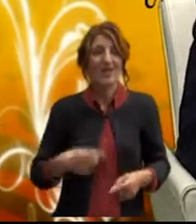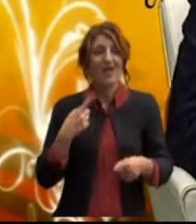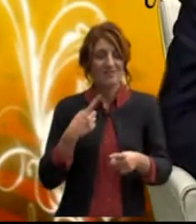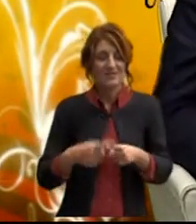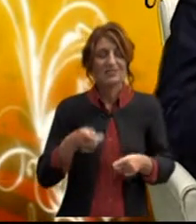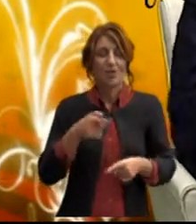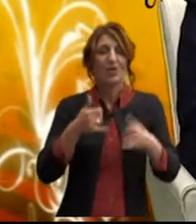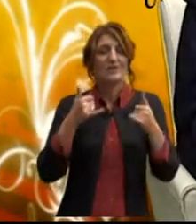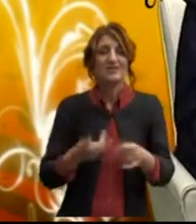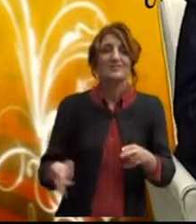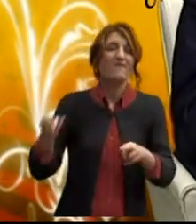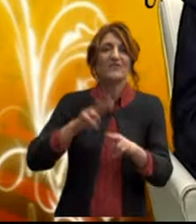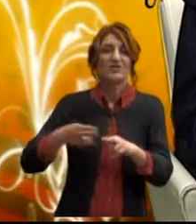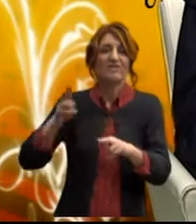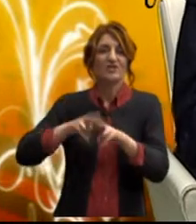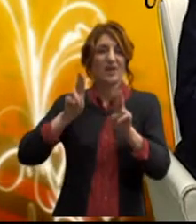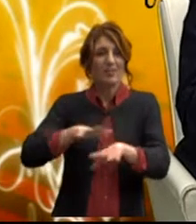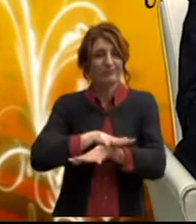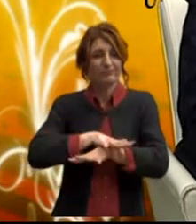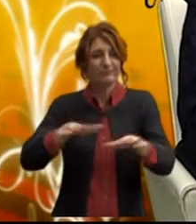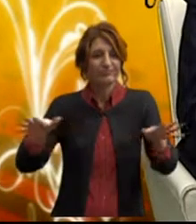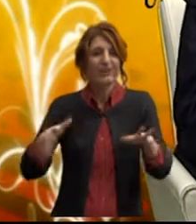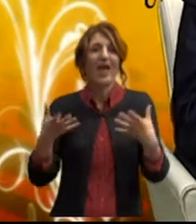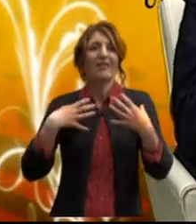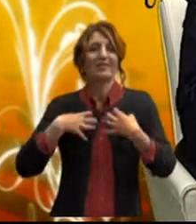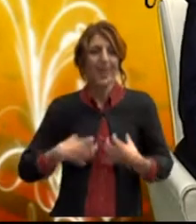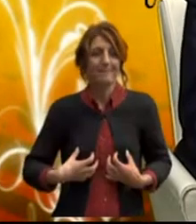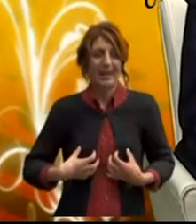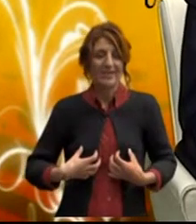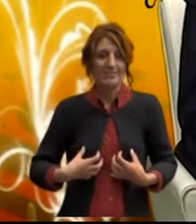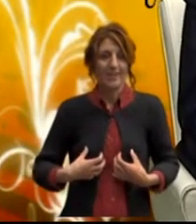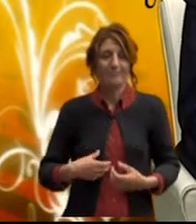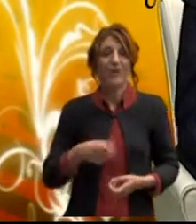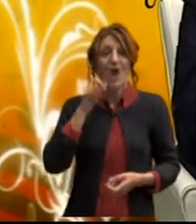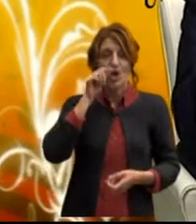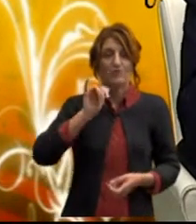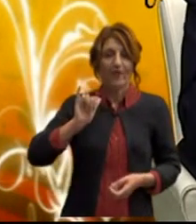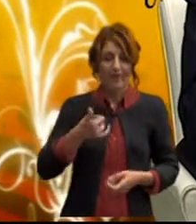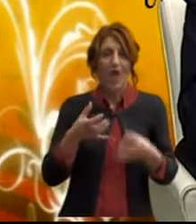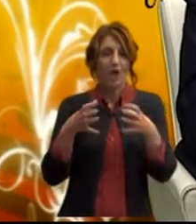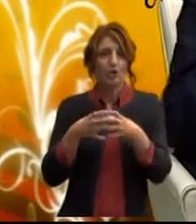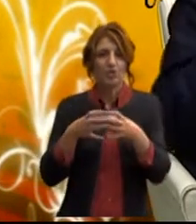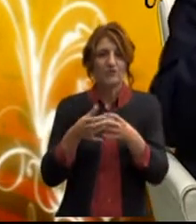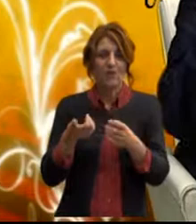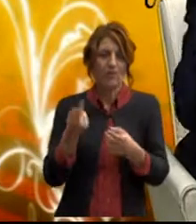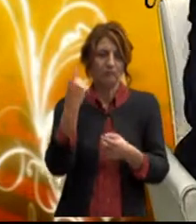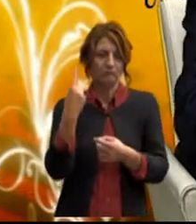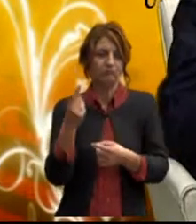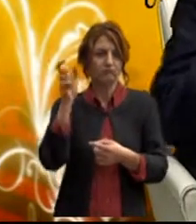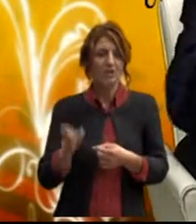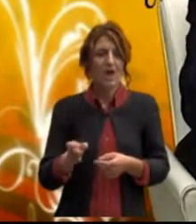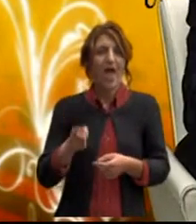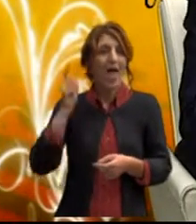i depresivnih poremećaja. I sad je tu važan jedan pojam, s obzirom da je čovjek društveno biće i naš je mozak jednostavno takav da